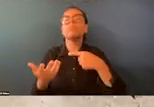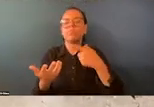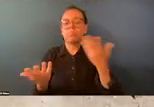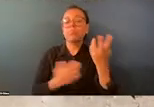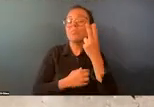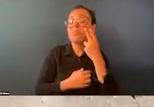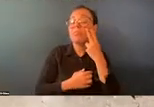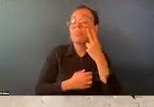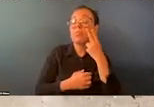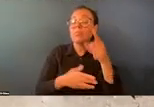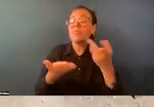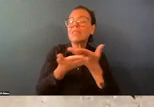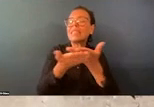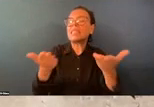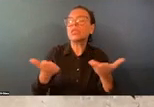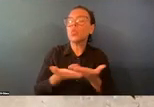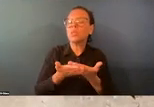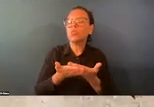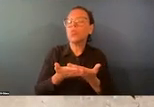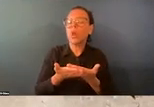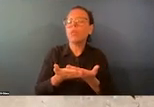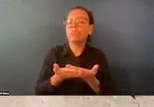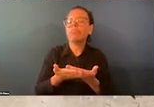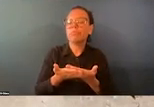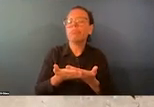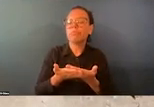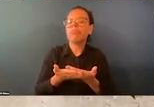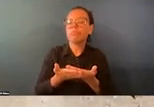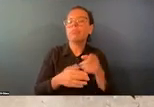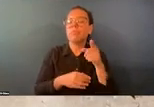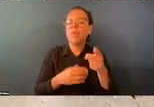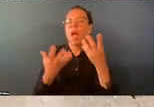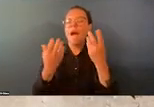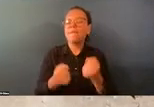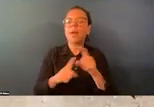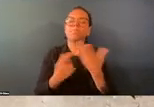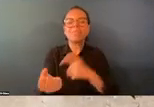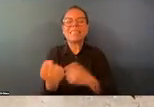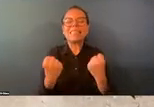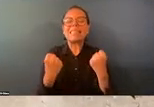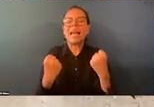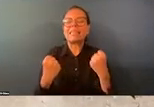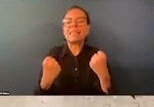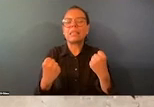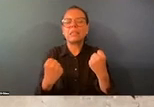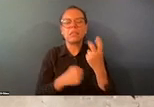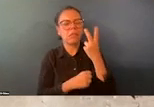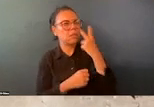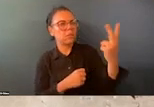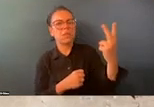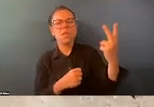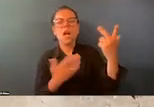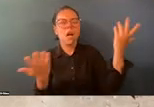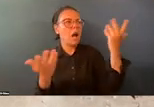вот стресса, особенно женщины, они очень беспокойны этим изменением, потому что